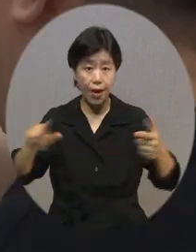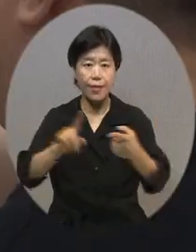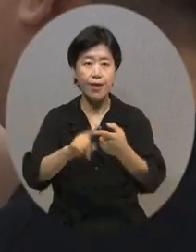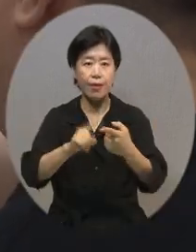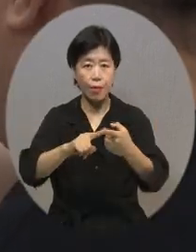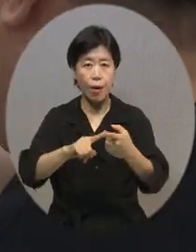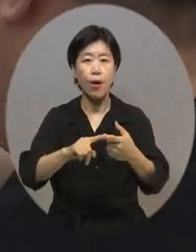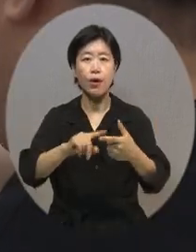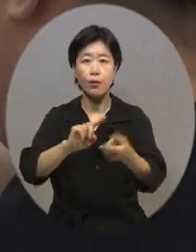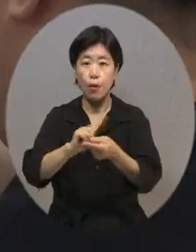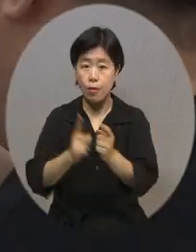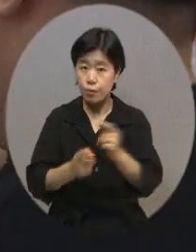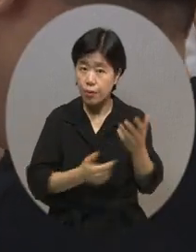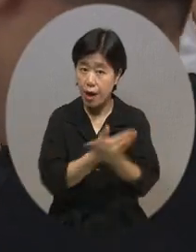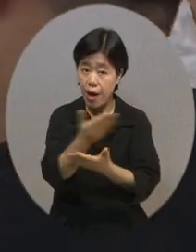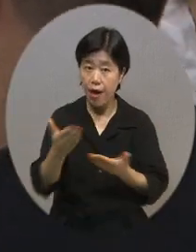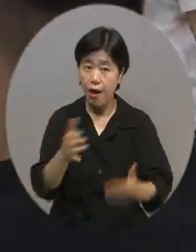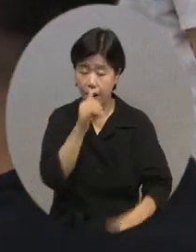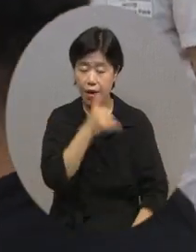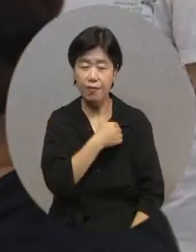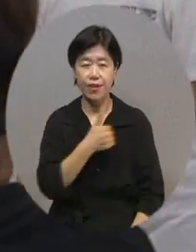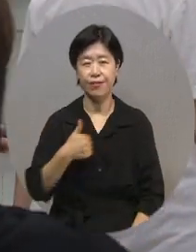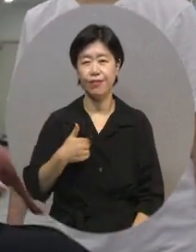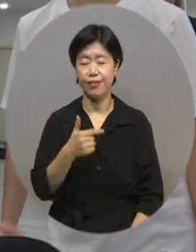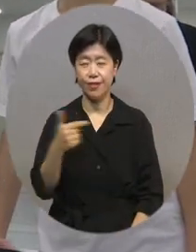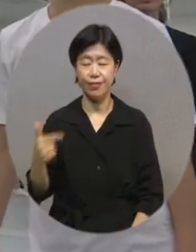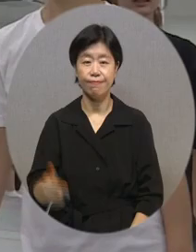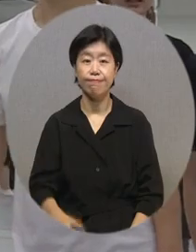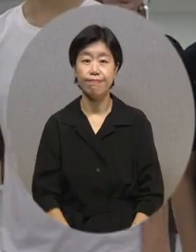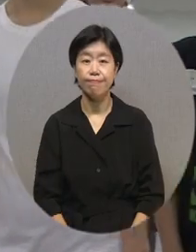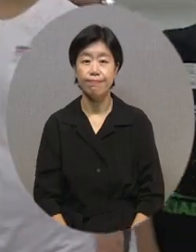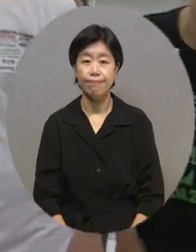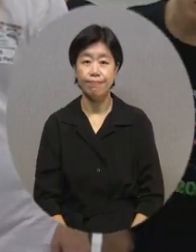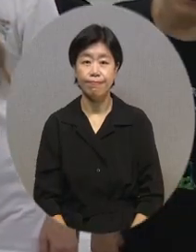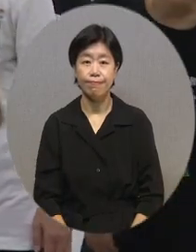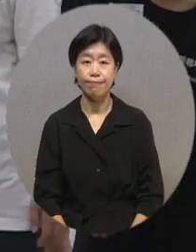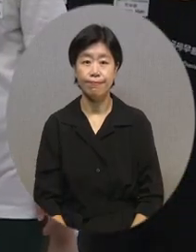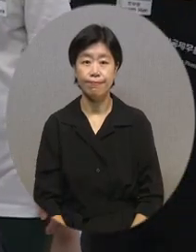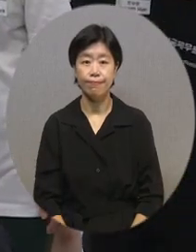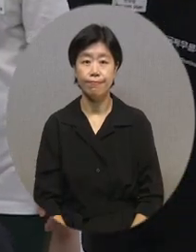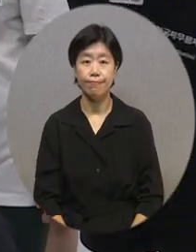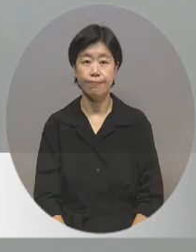시간은 모든 참여자에게 만족감을 주었습니다.